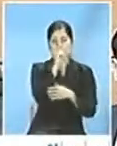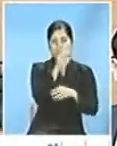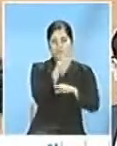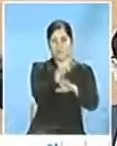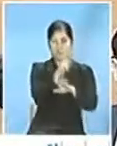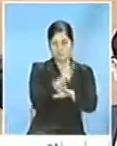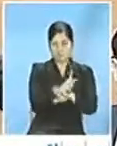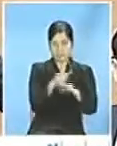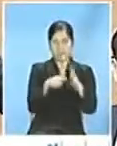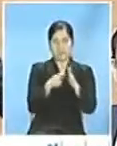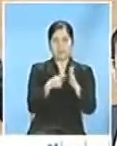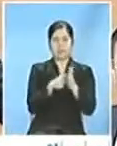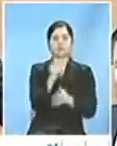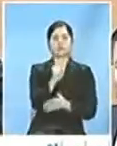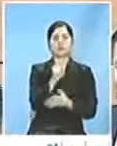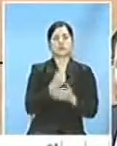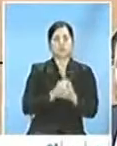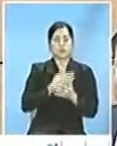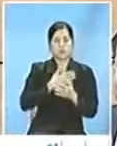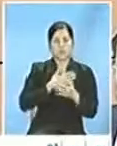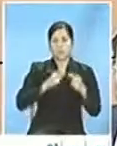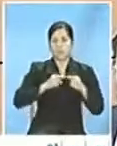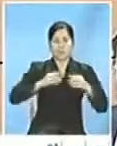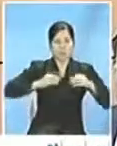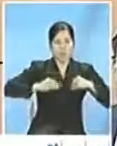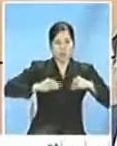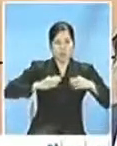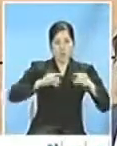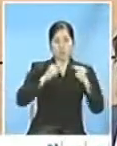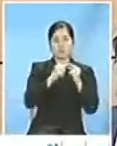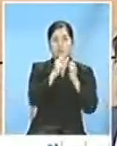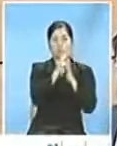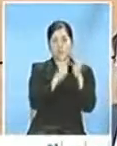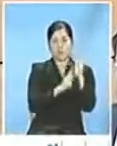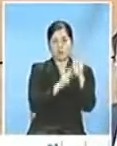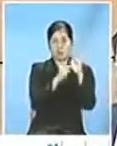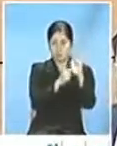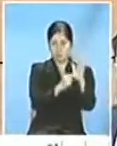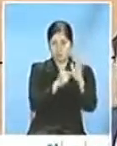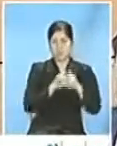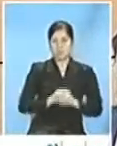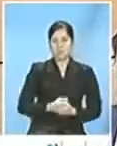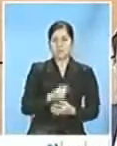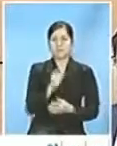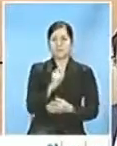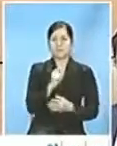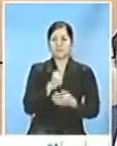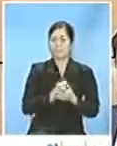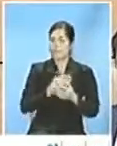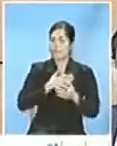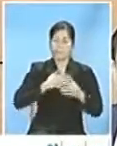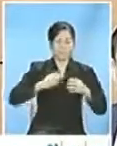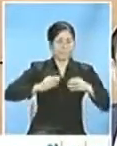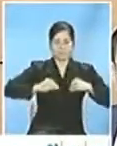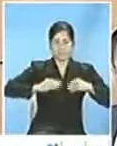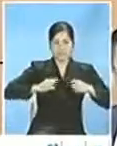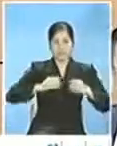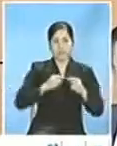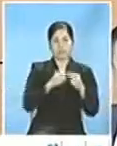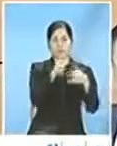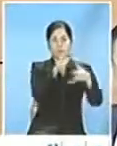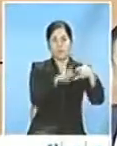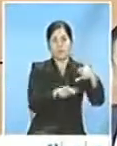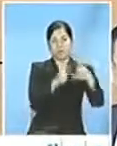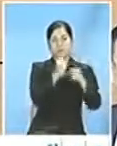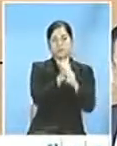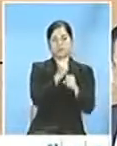ว่าการที่ผมต้องคัดค้านกฎหมายฉบับนี้ผมต้องคัดค้านแม้กระทั่งผู้ที่ทำหน้า